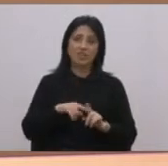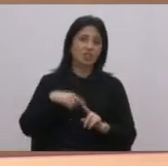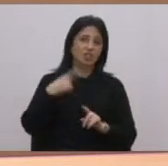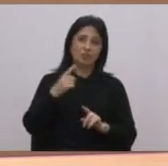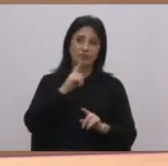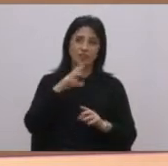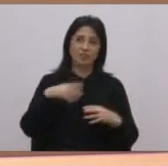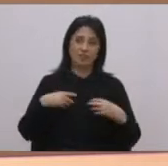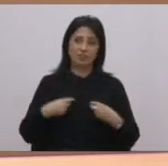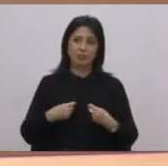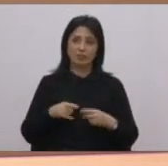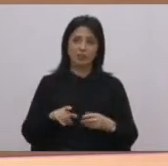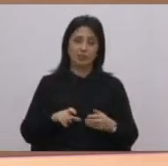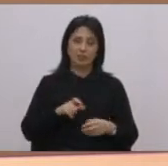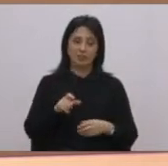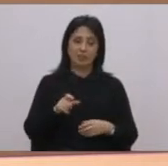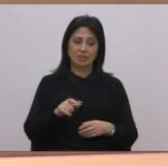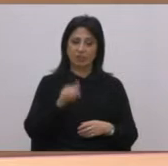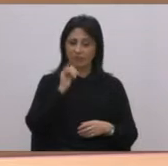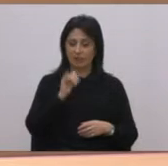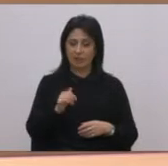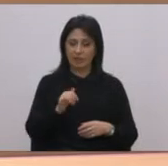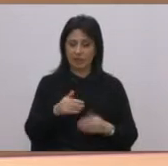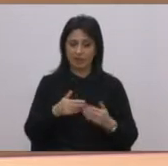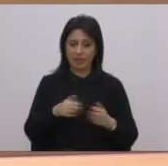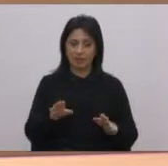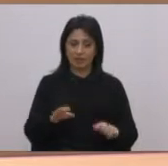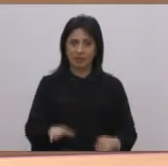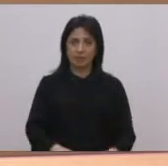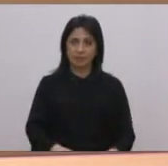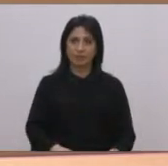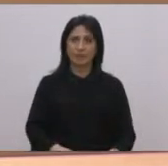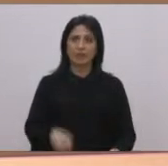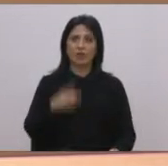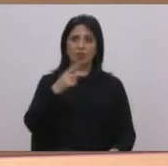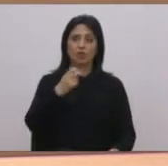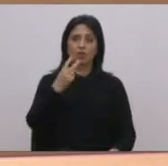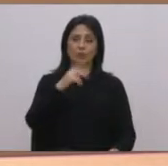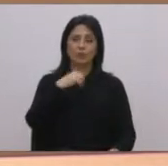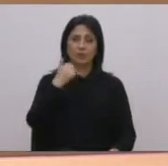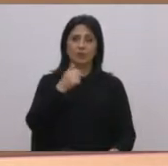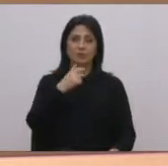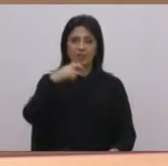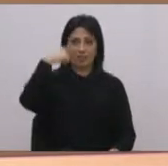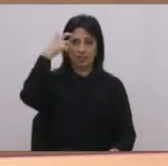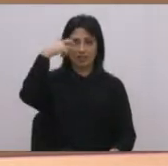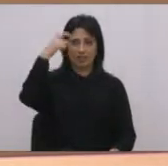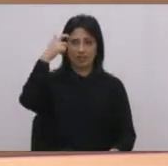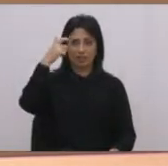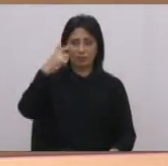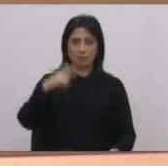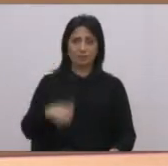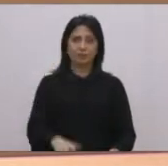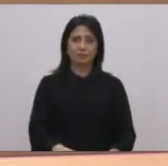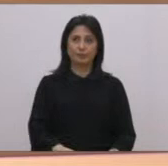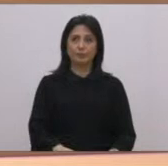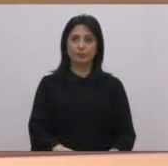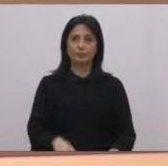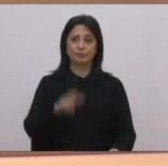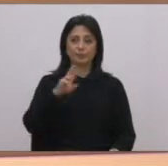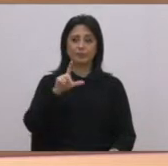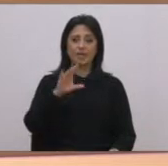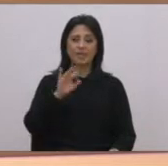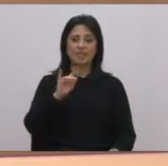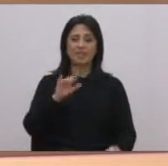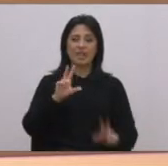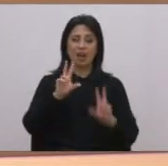წელს სამწუხაროდ ეს გზა ვერ გაიხსნება. 2012 წელს ბიძინა ივანიშვილმა მესტიაში